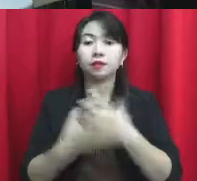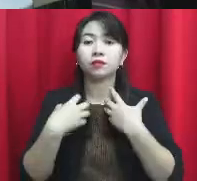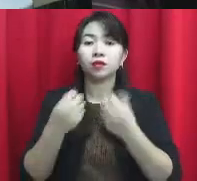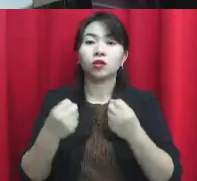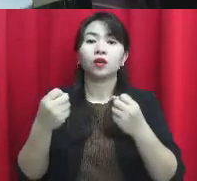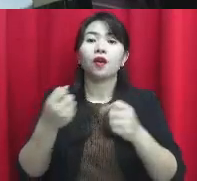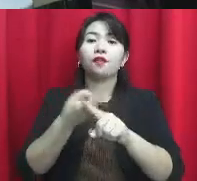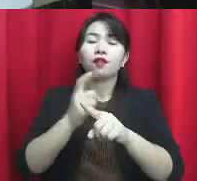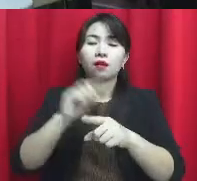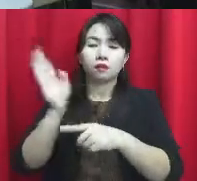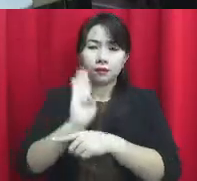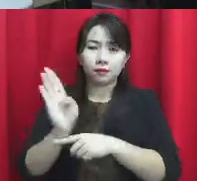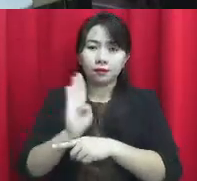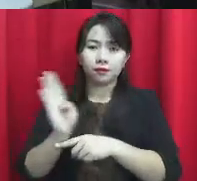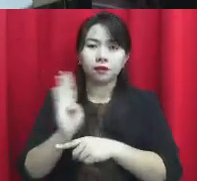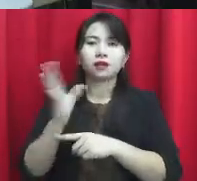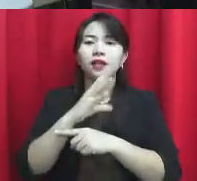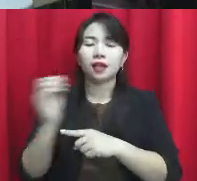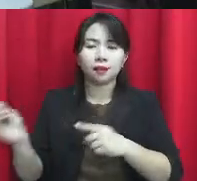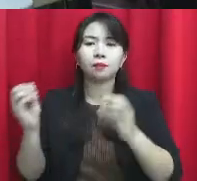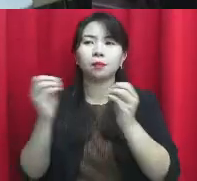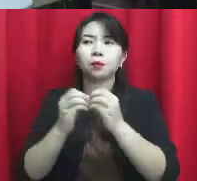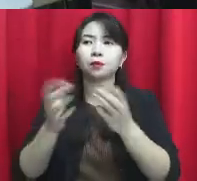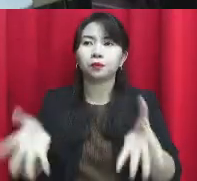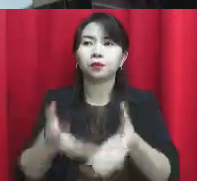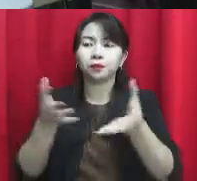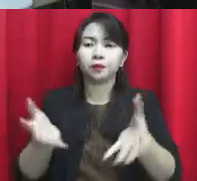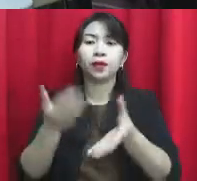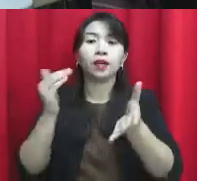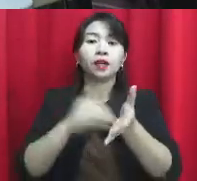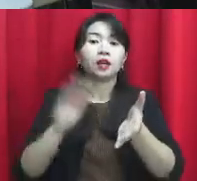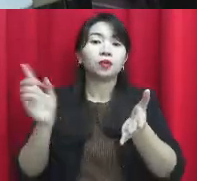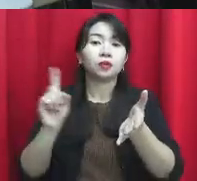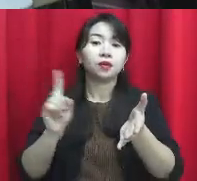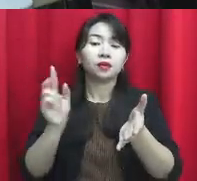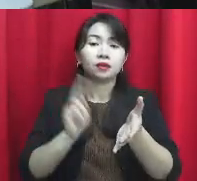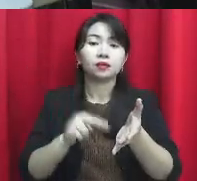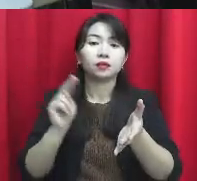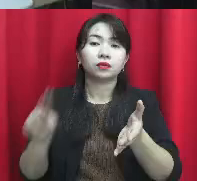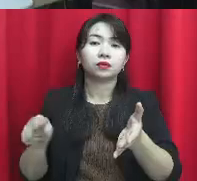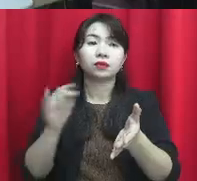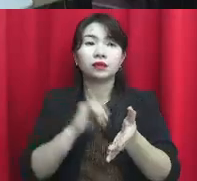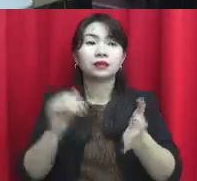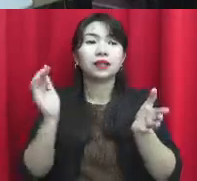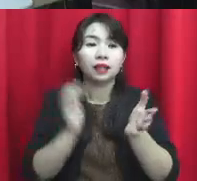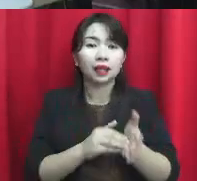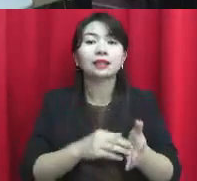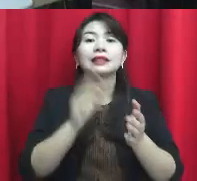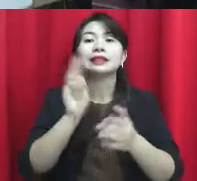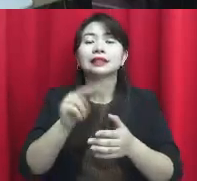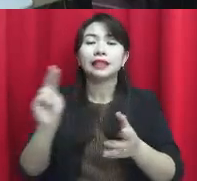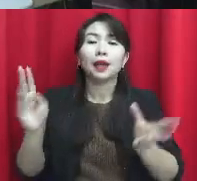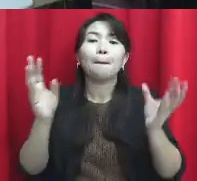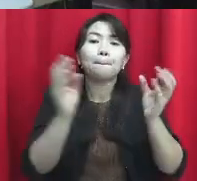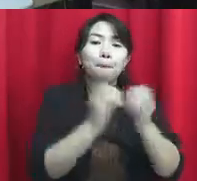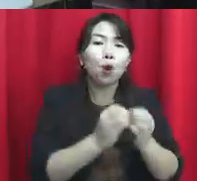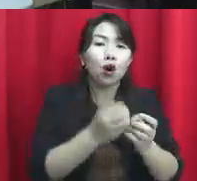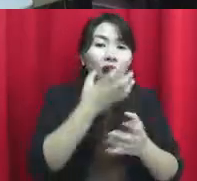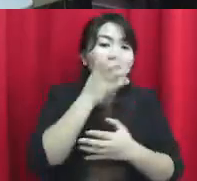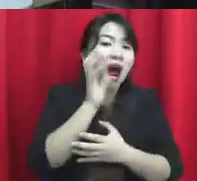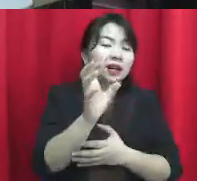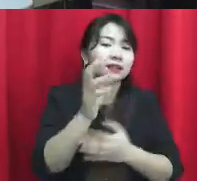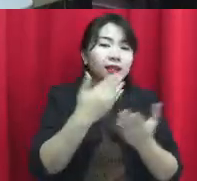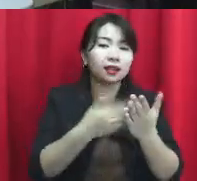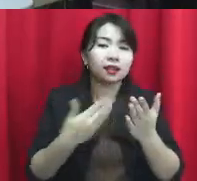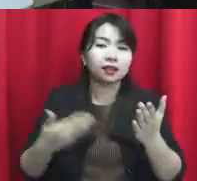sa balikatan at para mas lalo pang mag-init sir ang kailangan mo is another form of init mm nakukuha niyo po